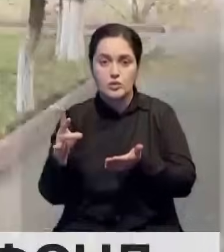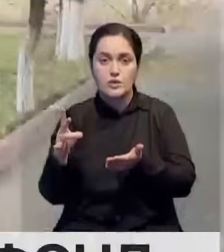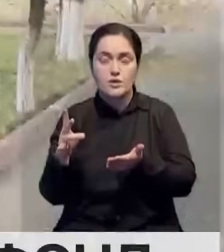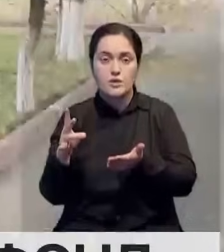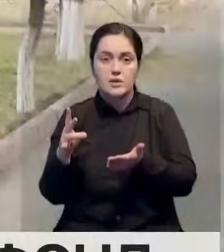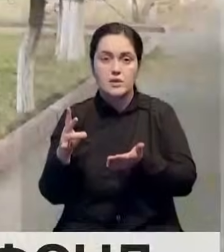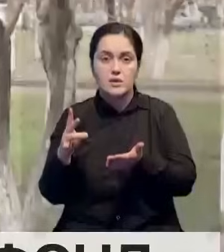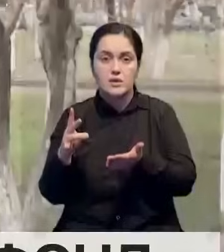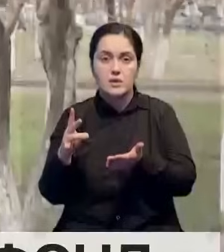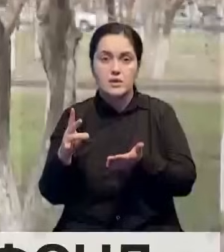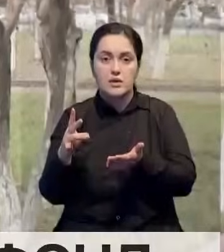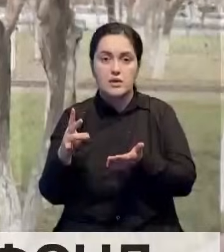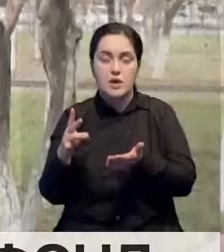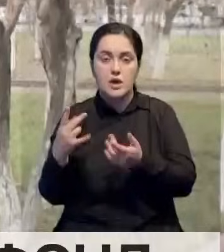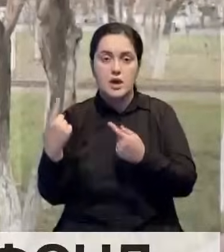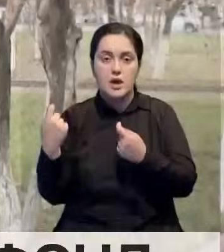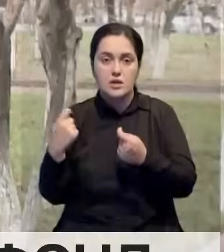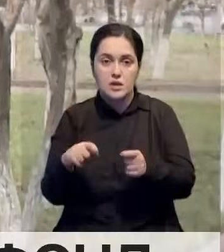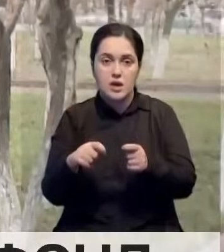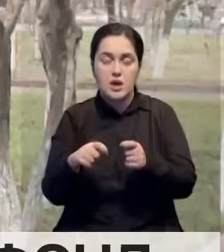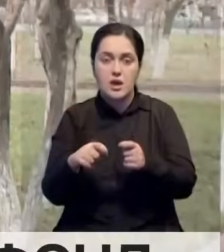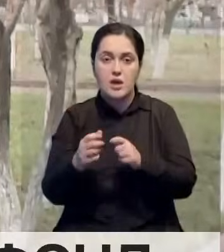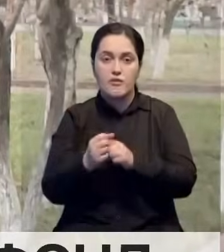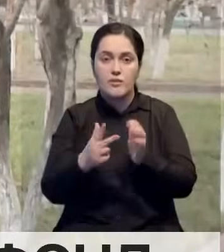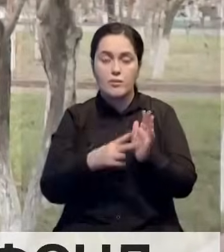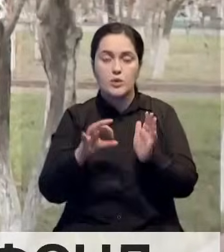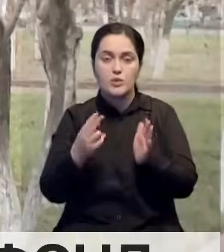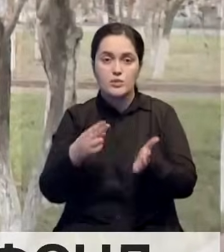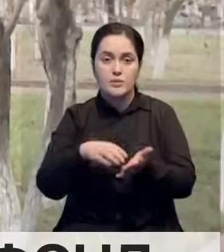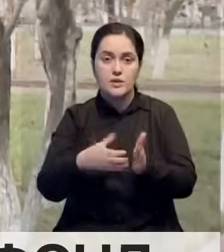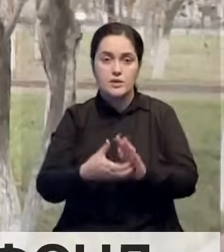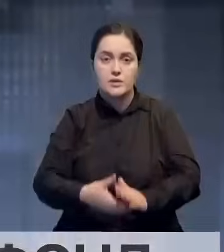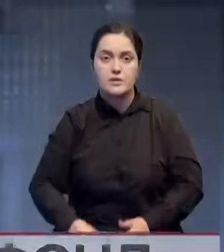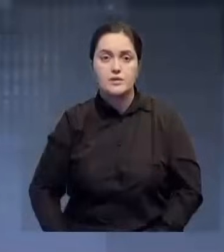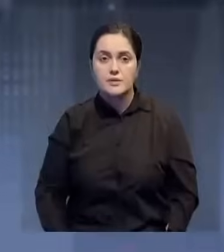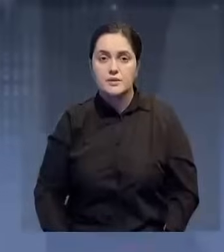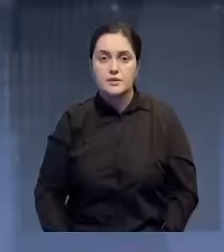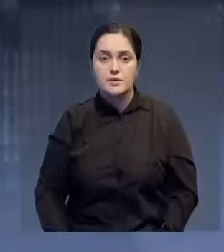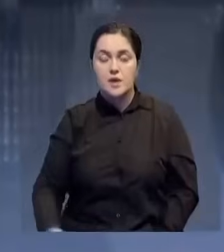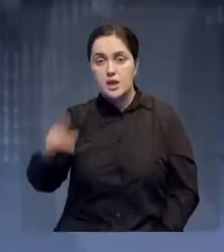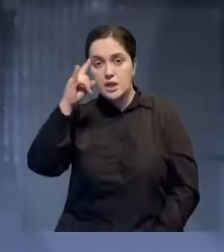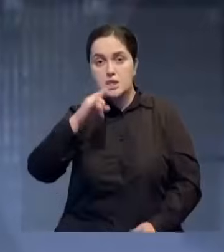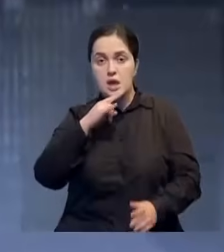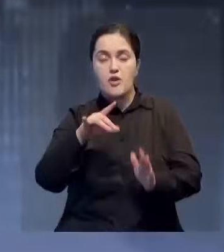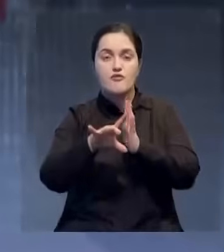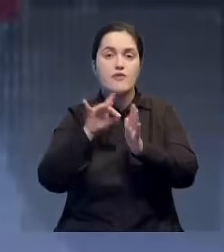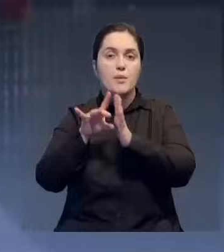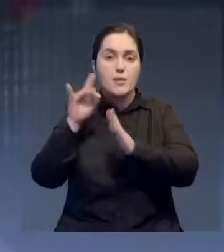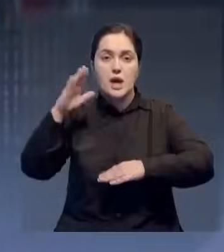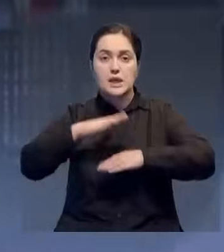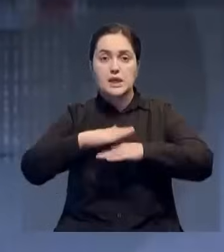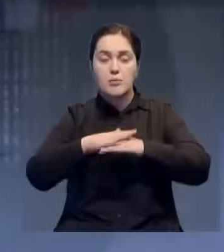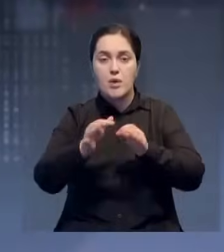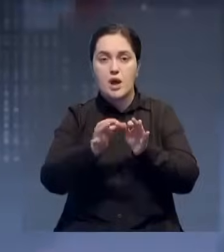нас на коммунальном рынке и в 18 социальных павильонах. Сегодня в Казахстане выбирали